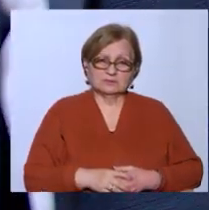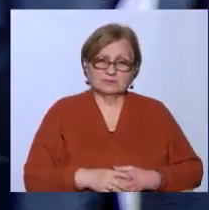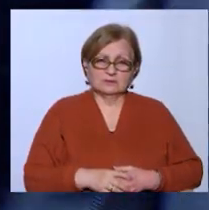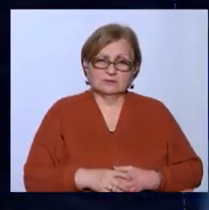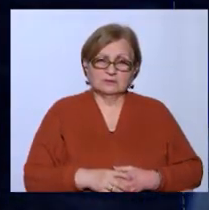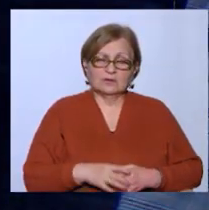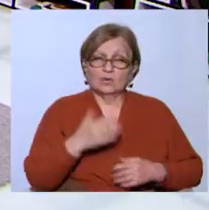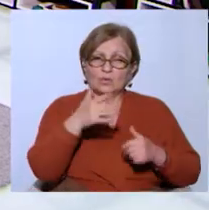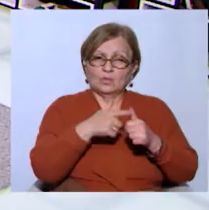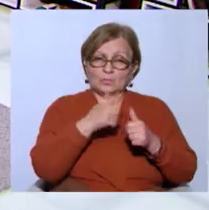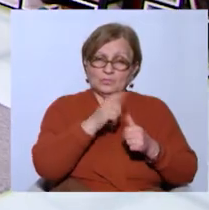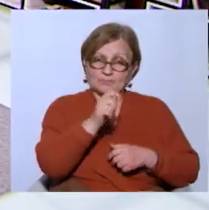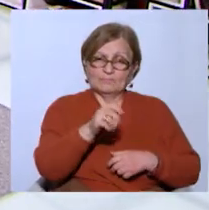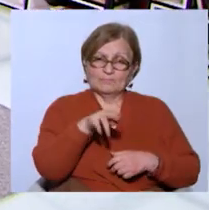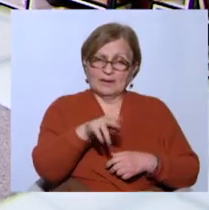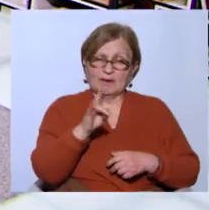დარქმეული არის pn-ი.